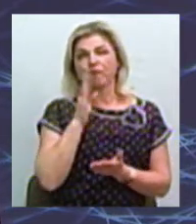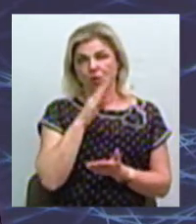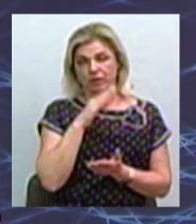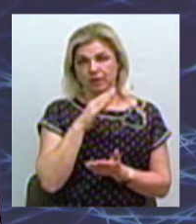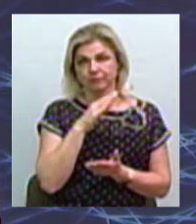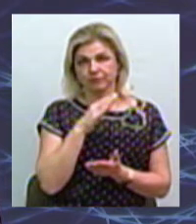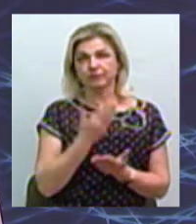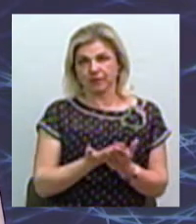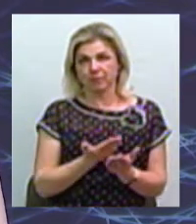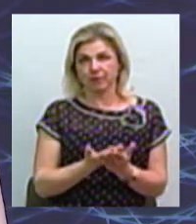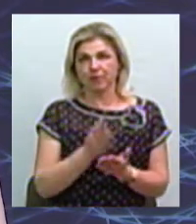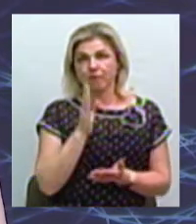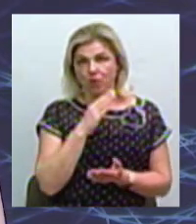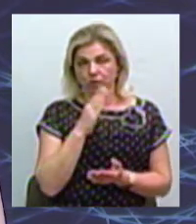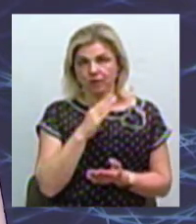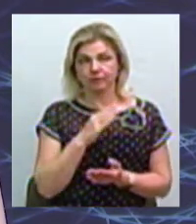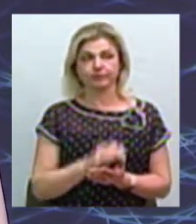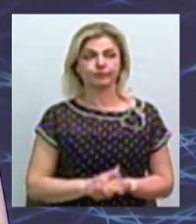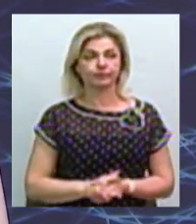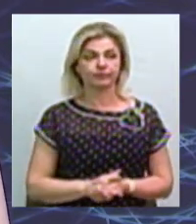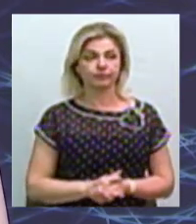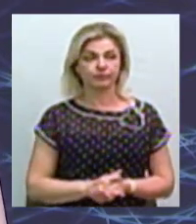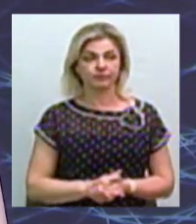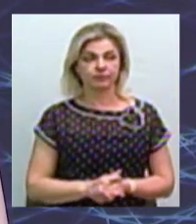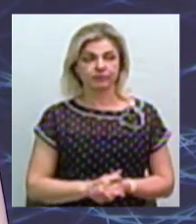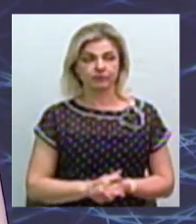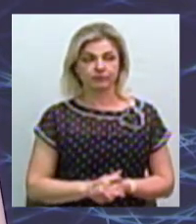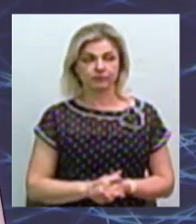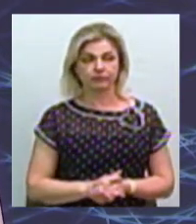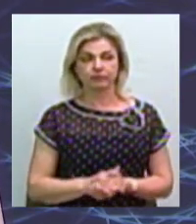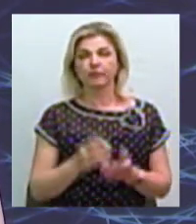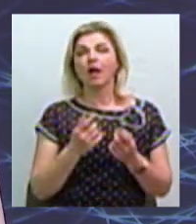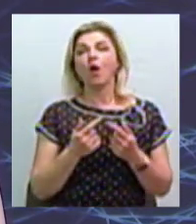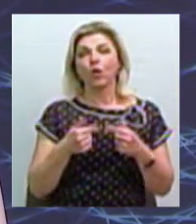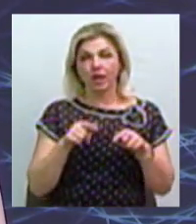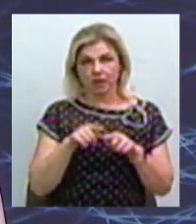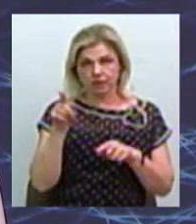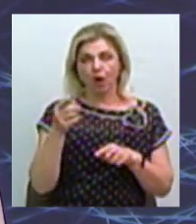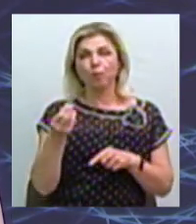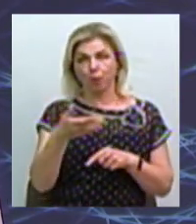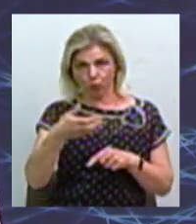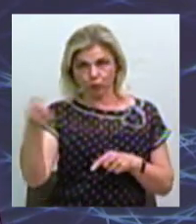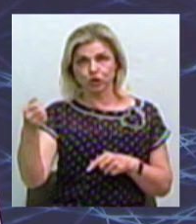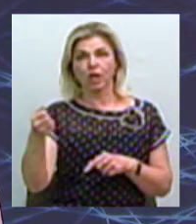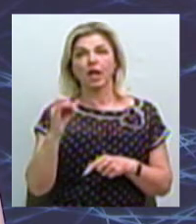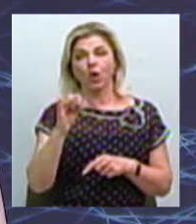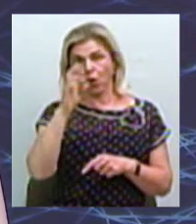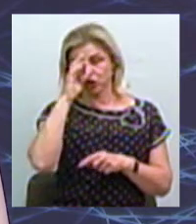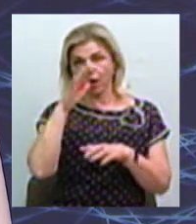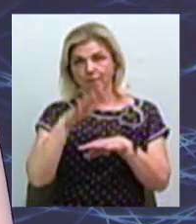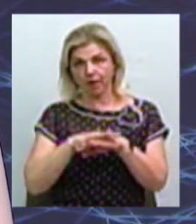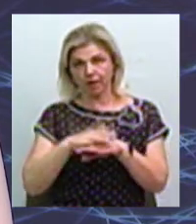централізоване водопостачання, вона отримала сплату в повному обсязі, і в Ощадбанк